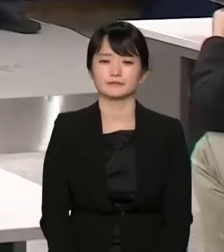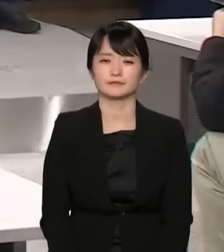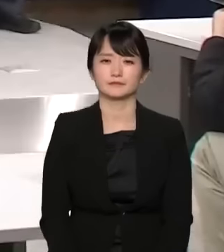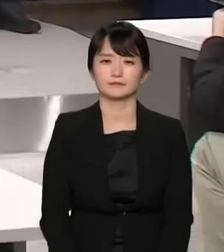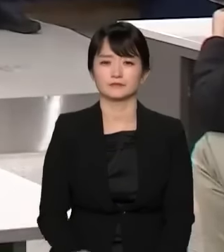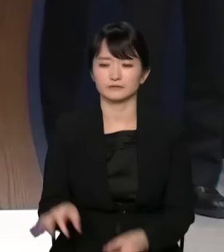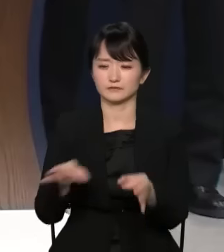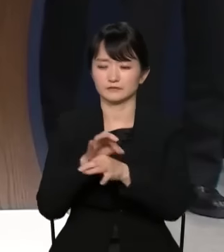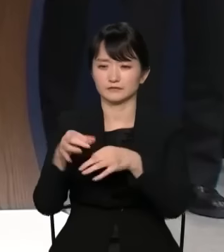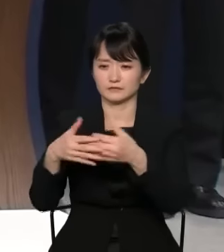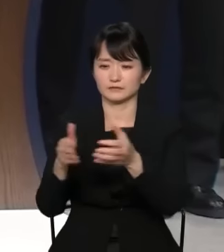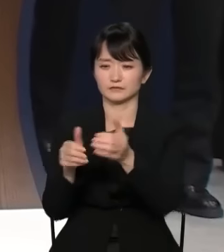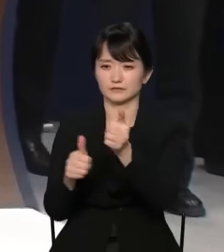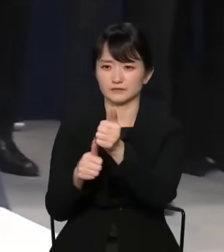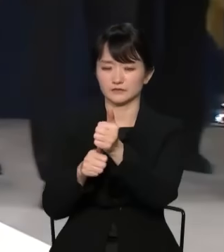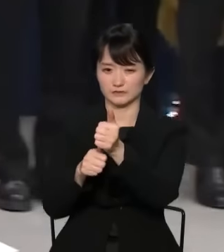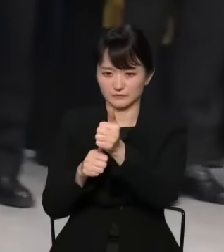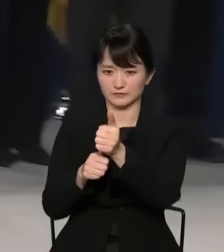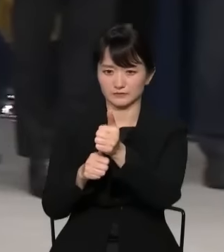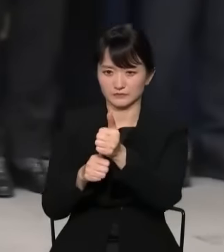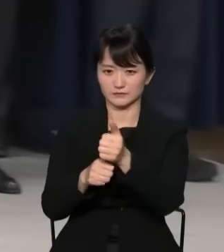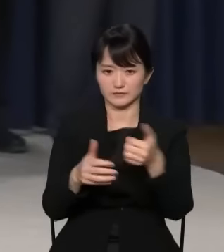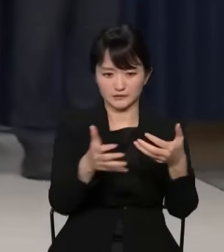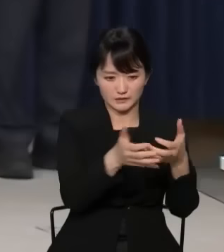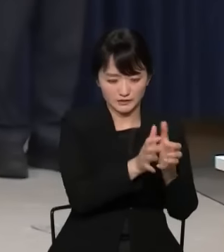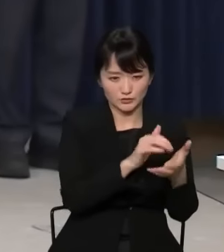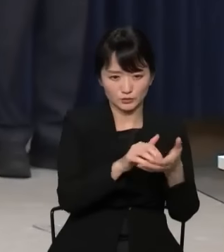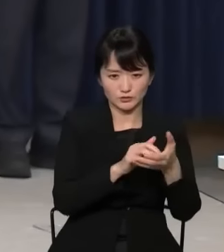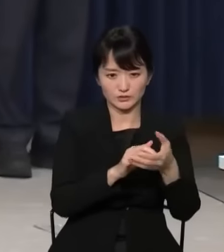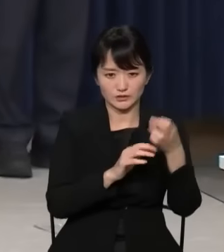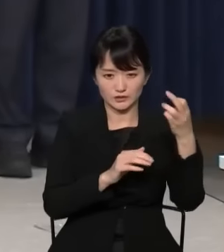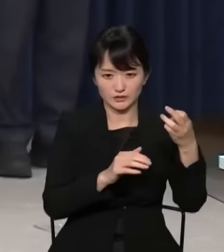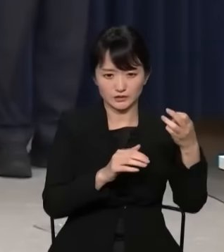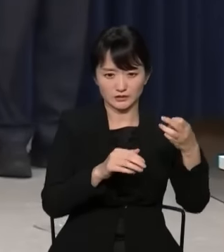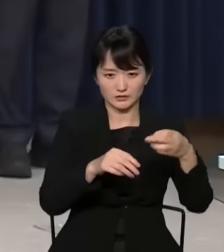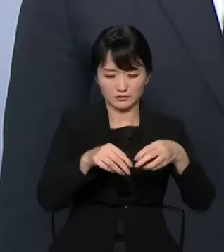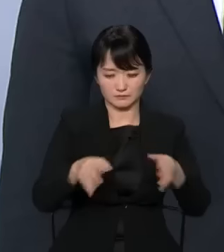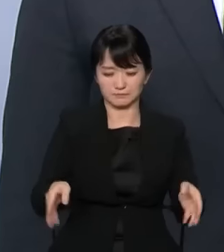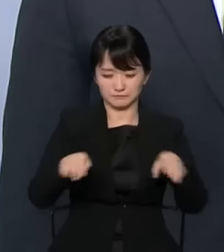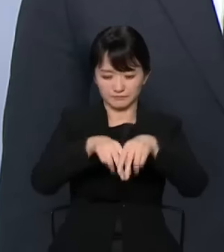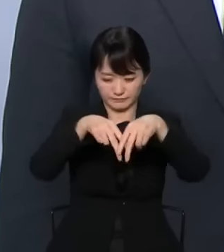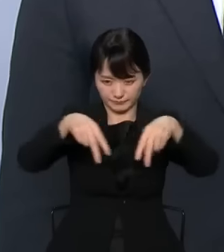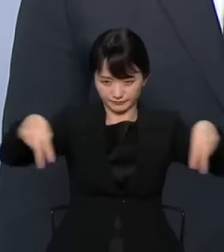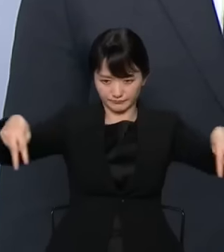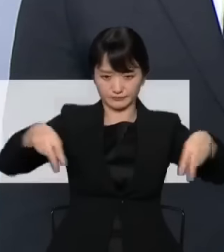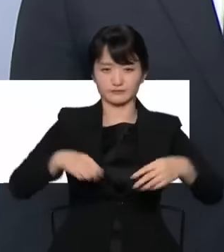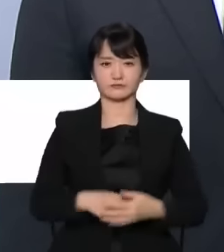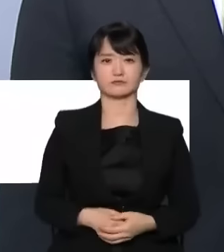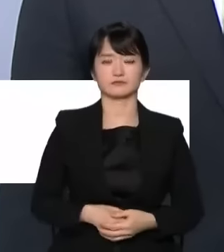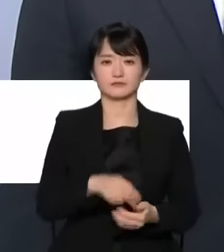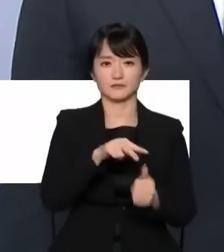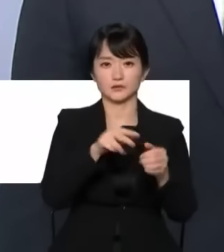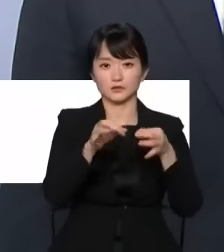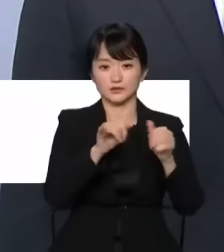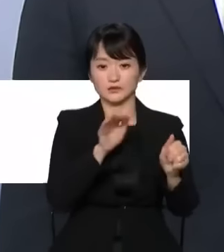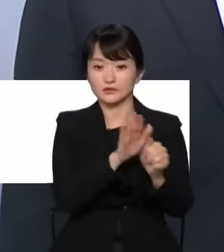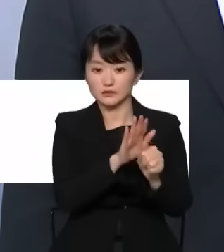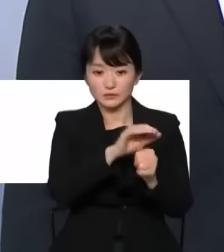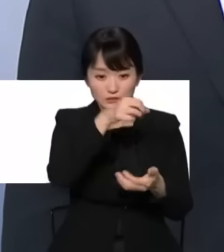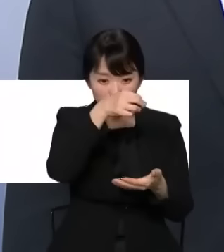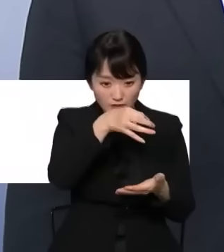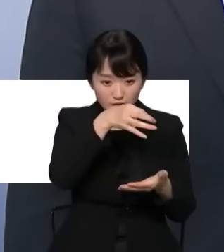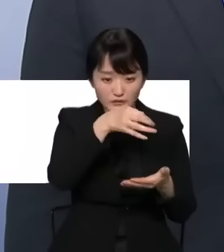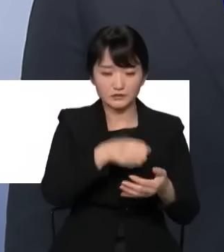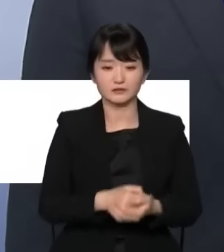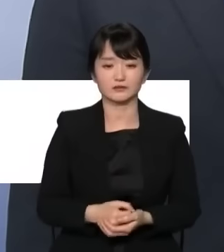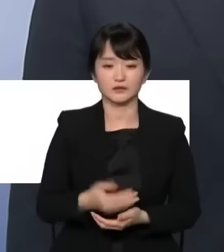최상무 경제부총리와 13개 부처 장관들이 모두 단상 위에 섰습니다. 소상공인 지원 예산, 보다